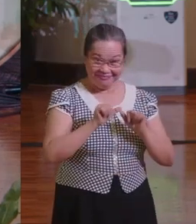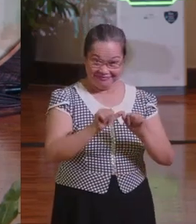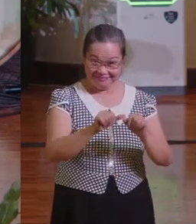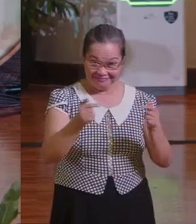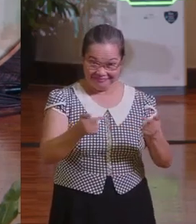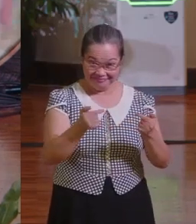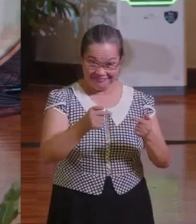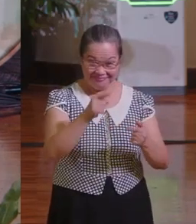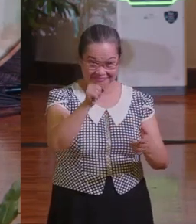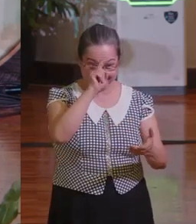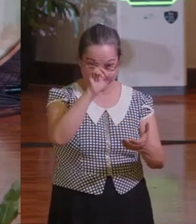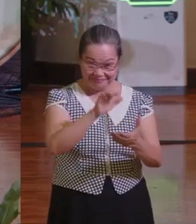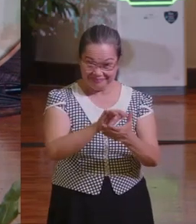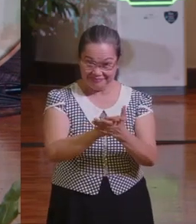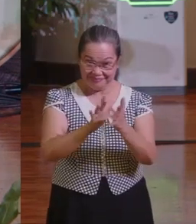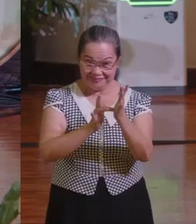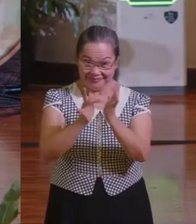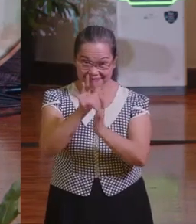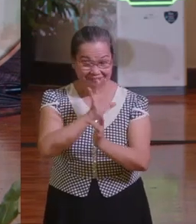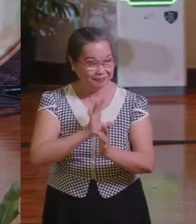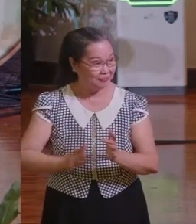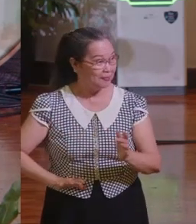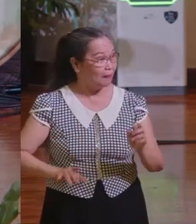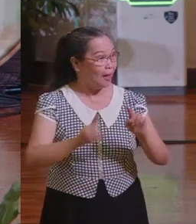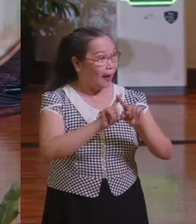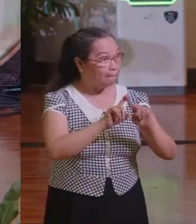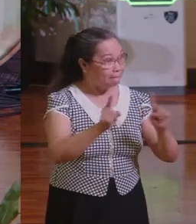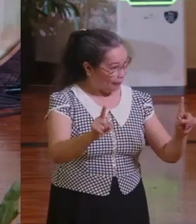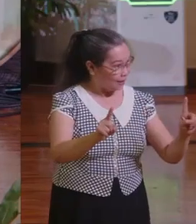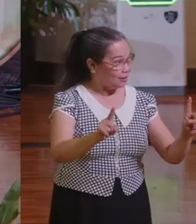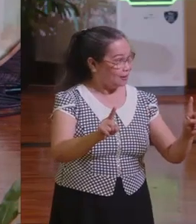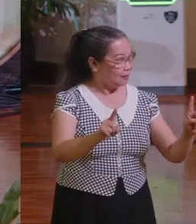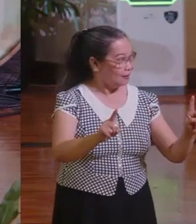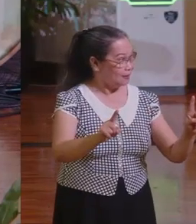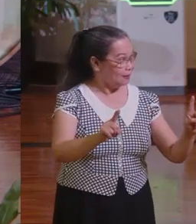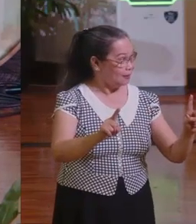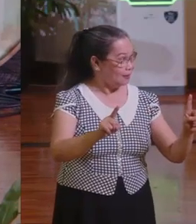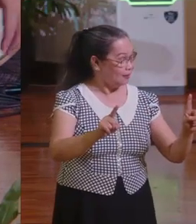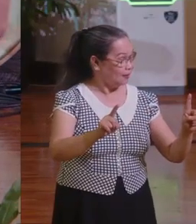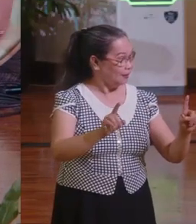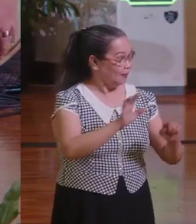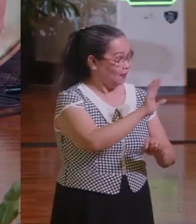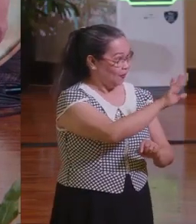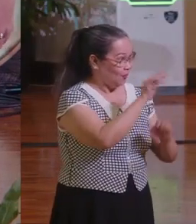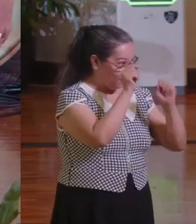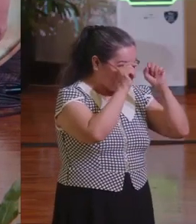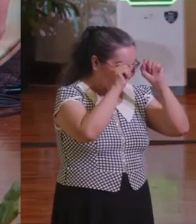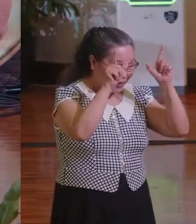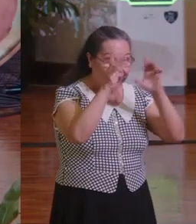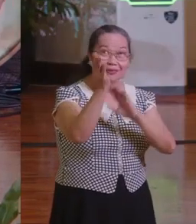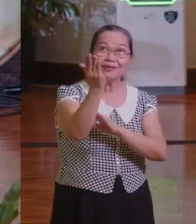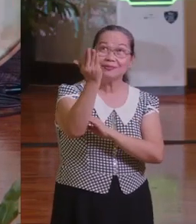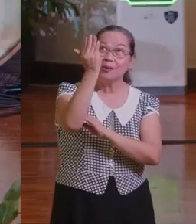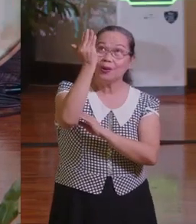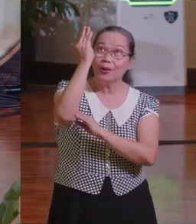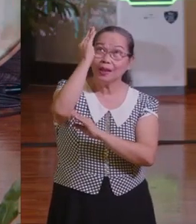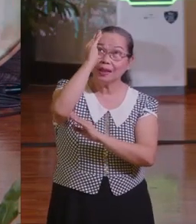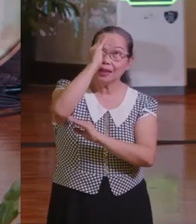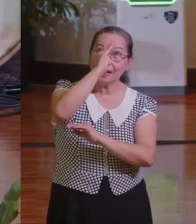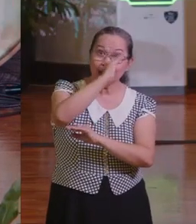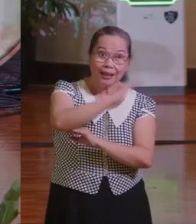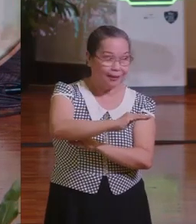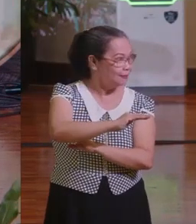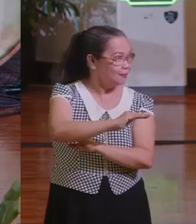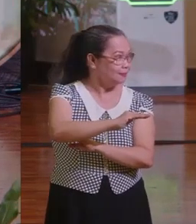ay nanampalataya na kay Jesus. Pero magmula lamang sa inyong paggising kaninang umaga hanggang sa